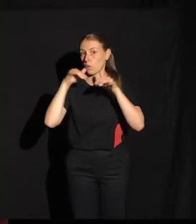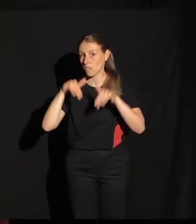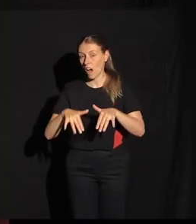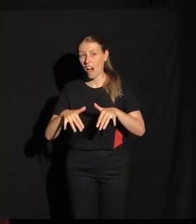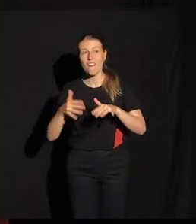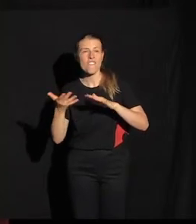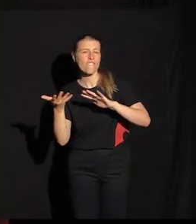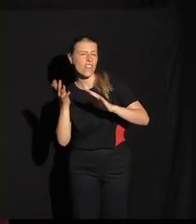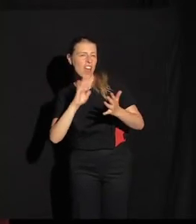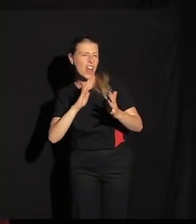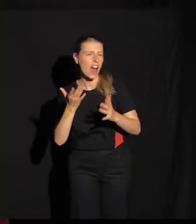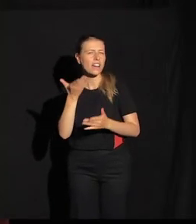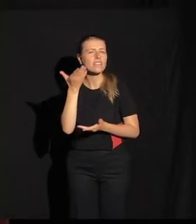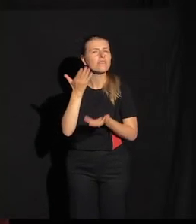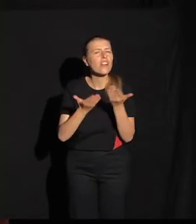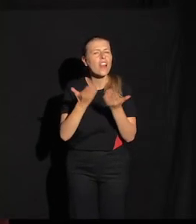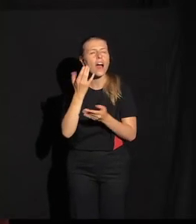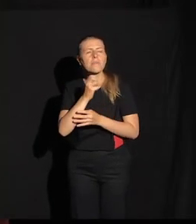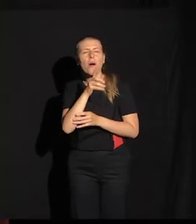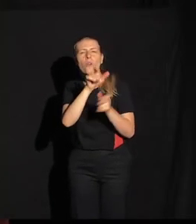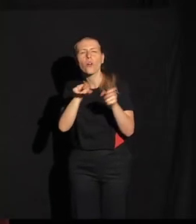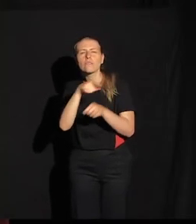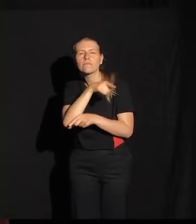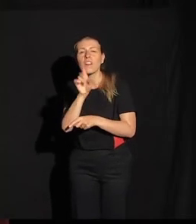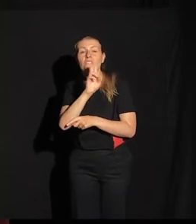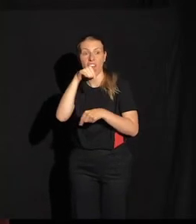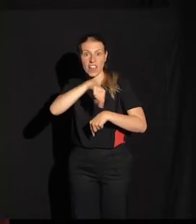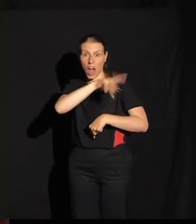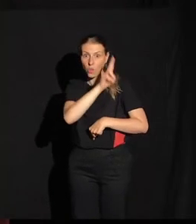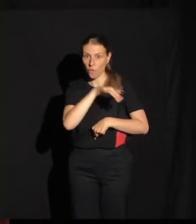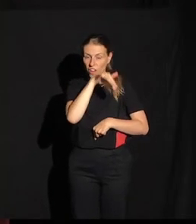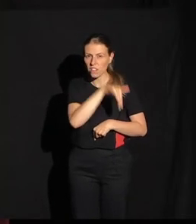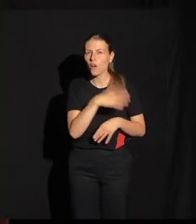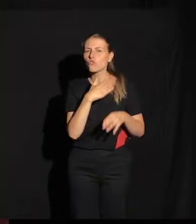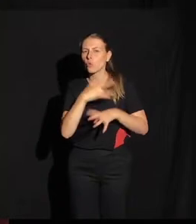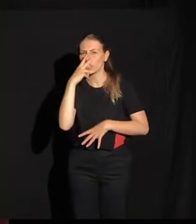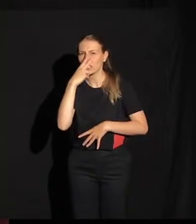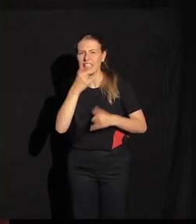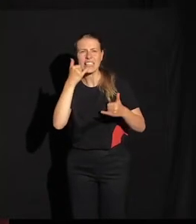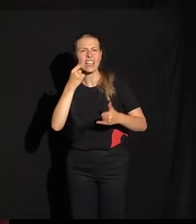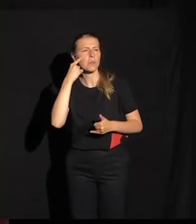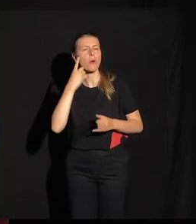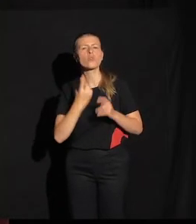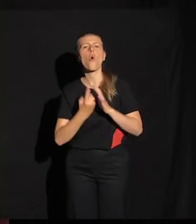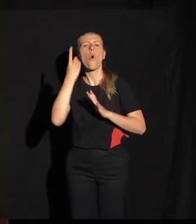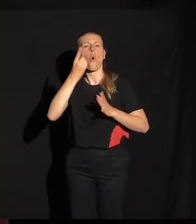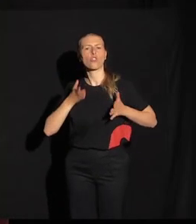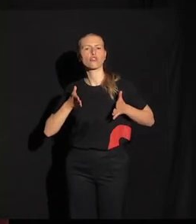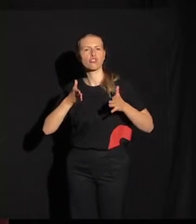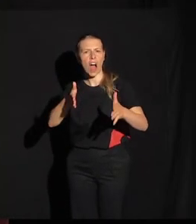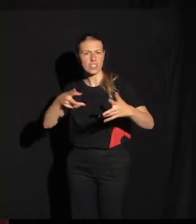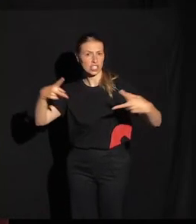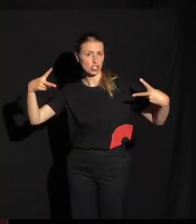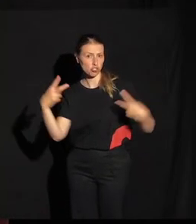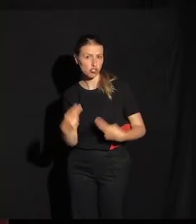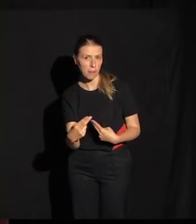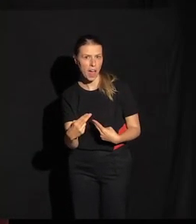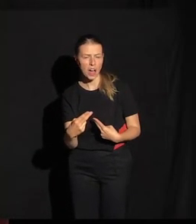Hannover befinden, dass wir gerade eine ziemlich große Sperrung haben, die Hochstraße, hier direkt